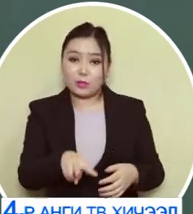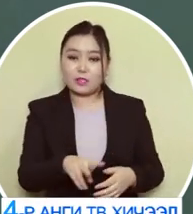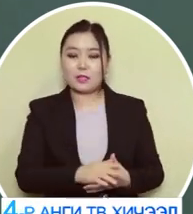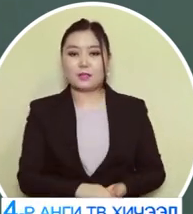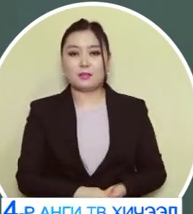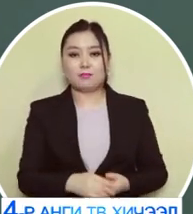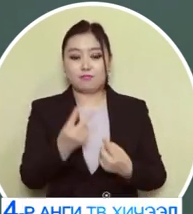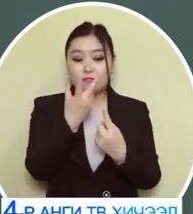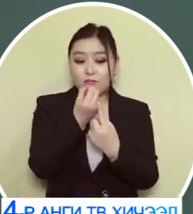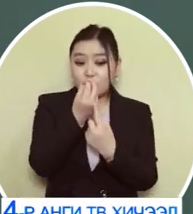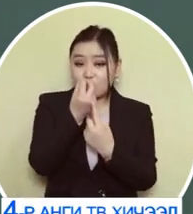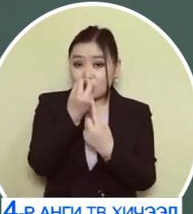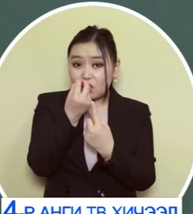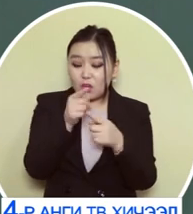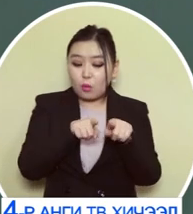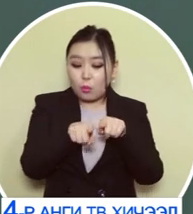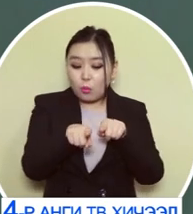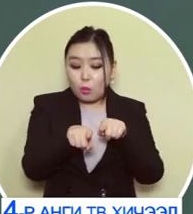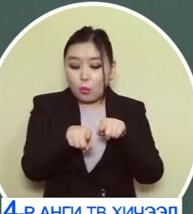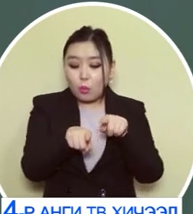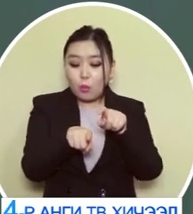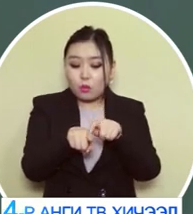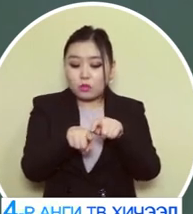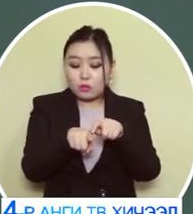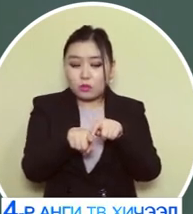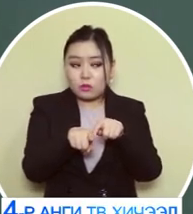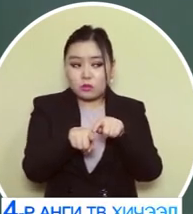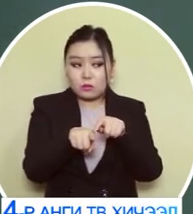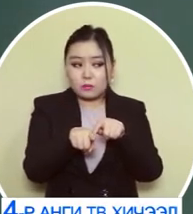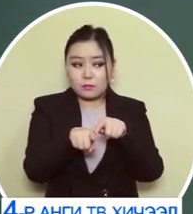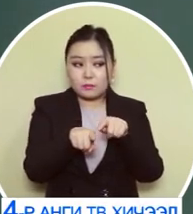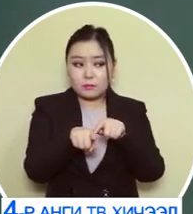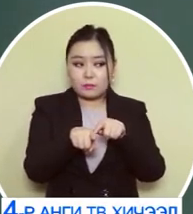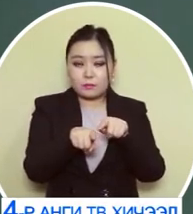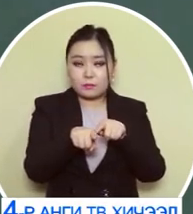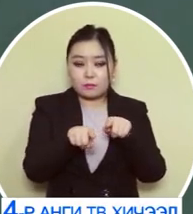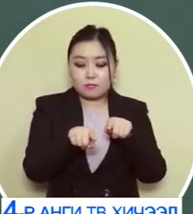диодтың ұзын сирағын батареяның қосу полюсіне.